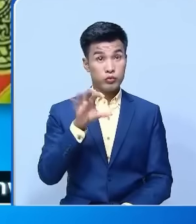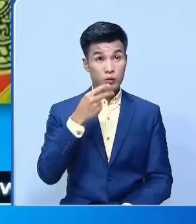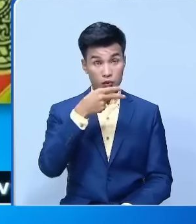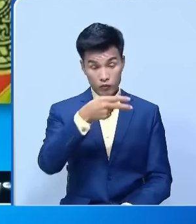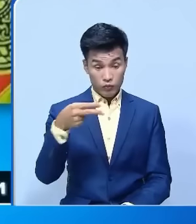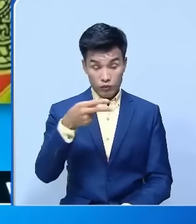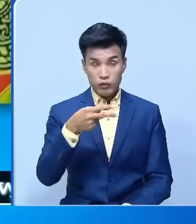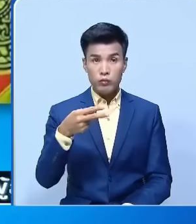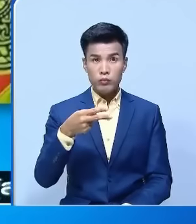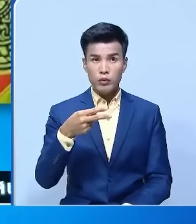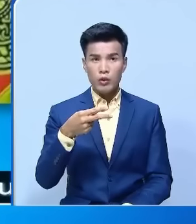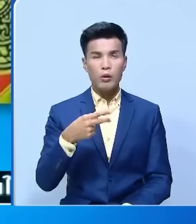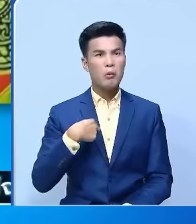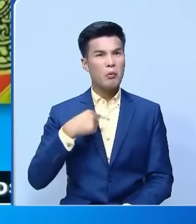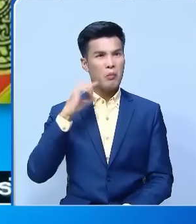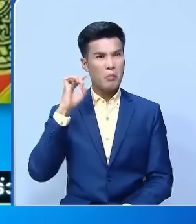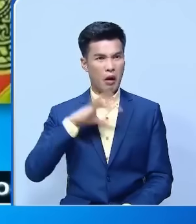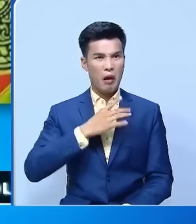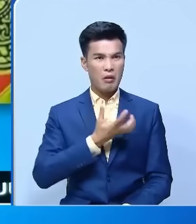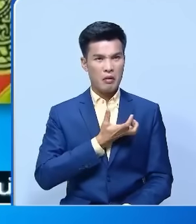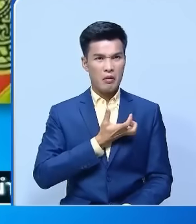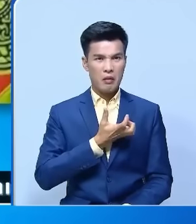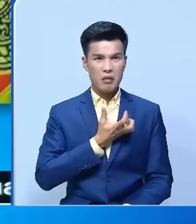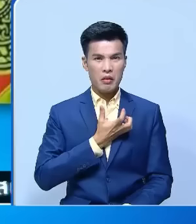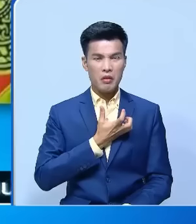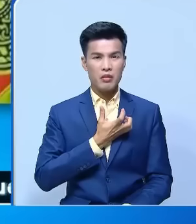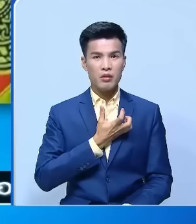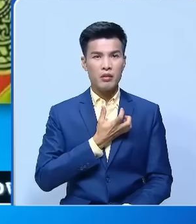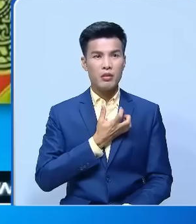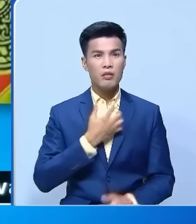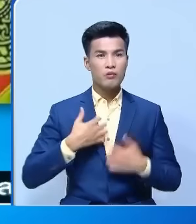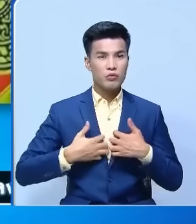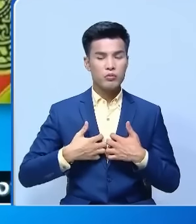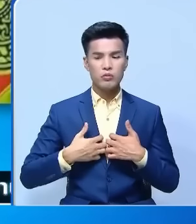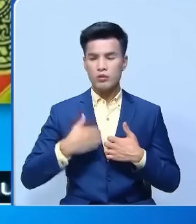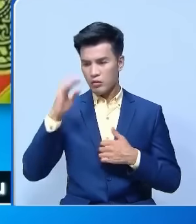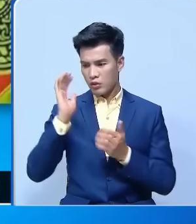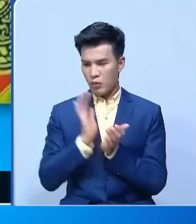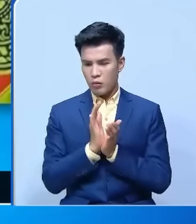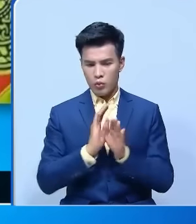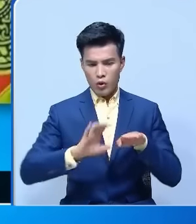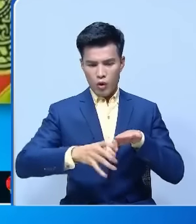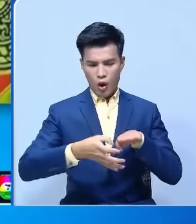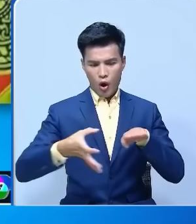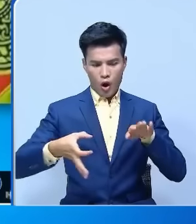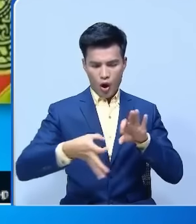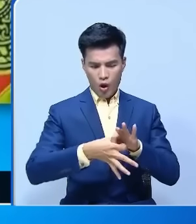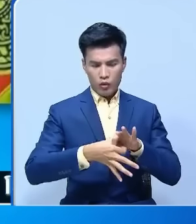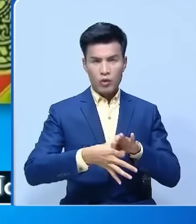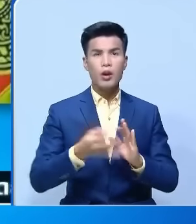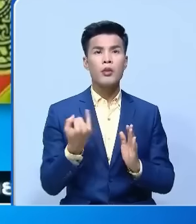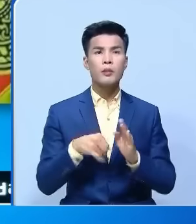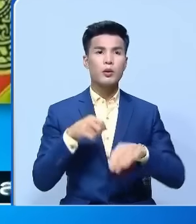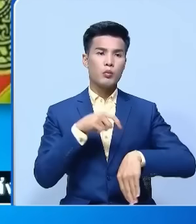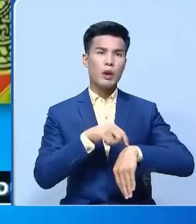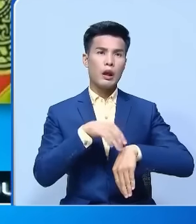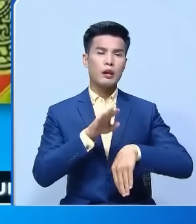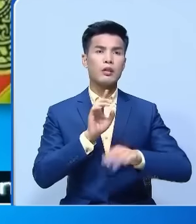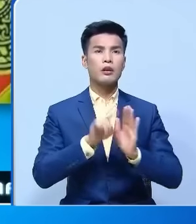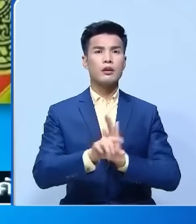เนี่จะเห็นว่ามันจัดเต็มจริงๆล่ะน่าจะอัดอั้นตันใจอ้างเรื่องที่ต้องมาถูกตำรวจล็อคล้อรถเพราะจอดเกินเวลาไปแค่ 5